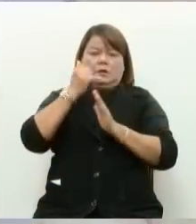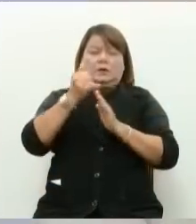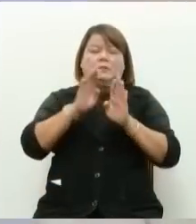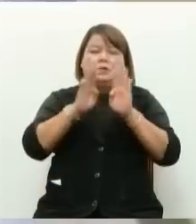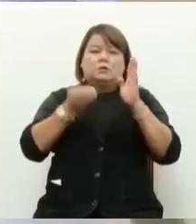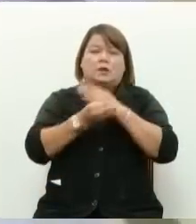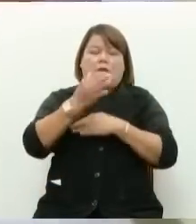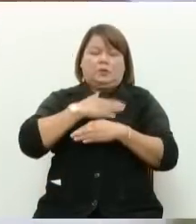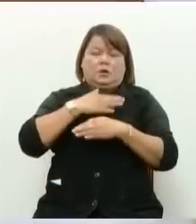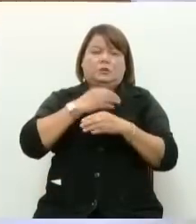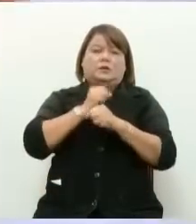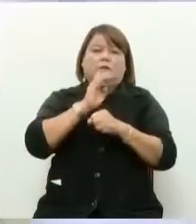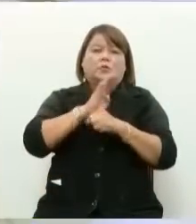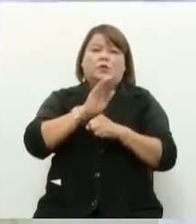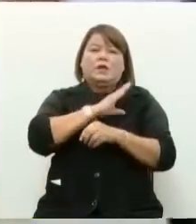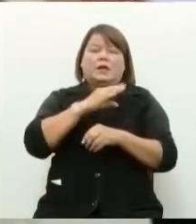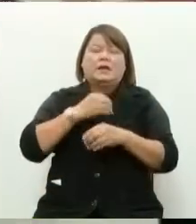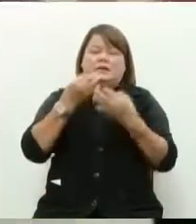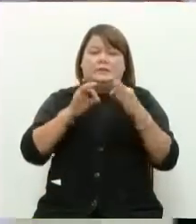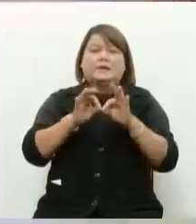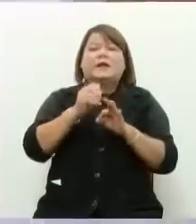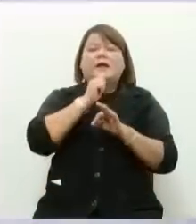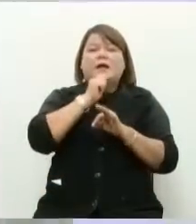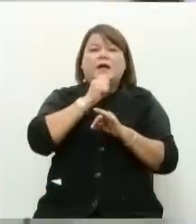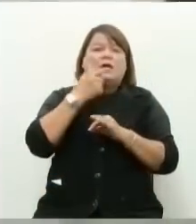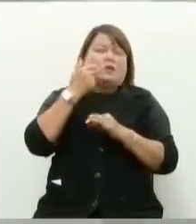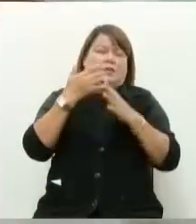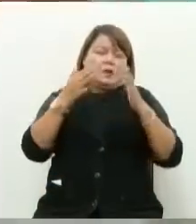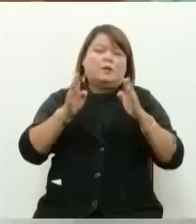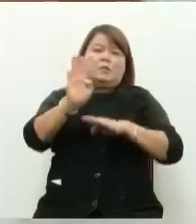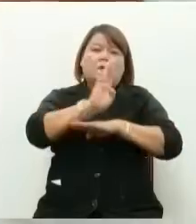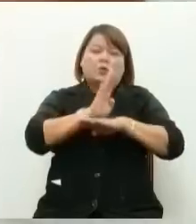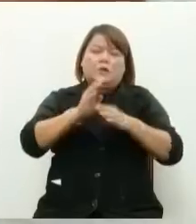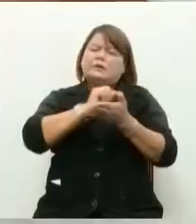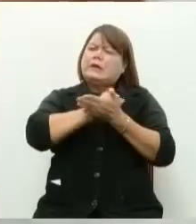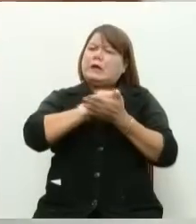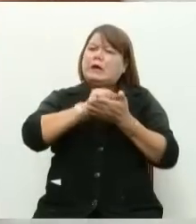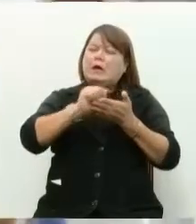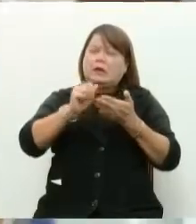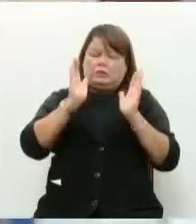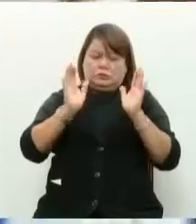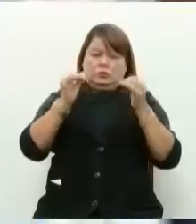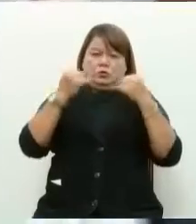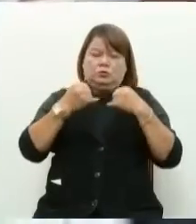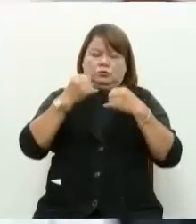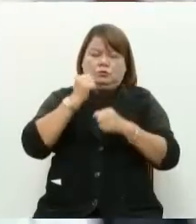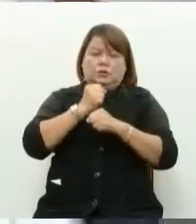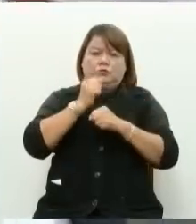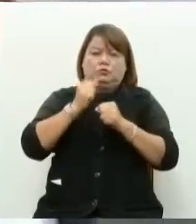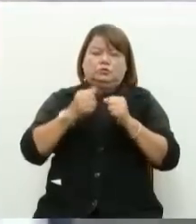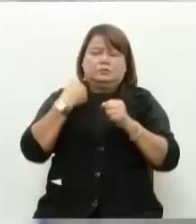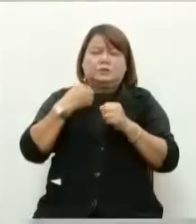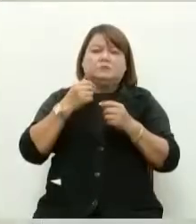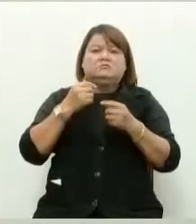ล้วก็บริเวณในการปฏิบัติธรรมสะอาดสะอ้านค่ะเจ้าหน้าที่ทุกคนเป็นกัลยาณมิตรที่ดีมาก